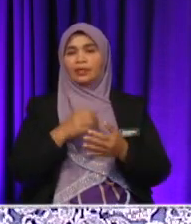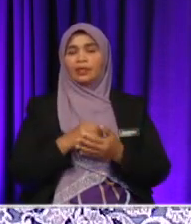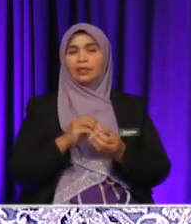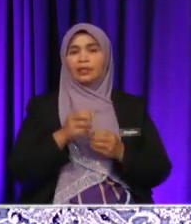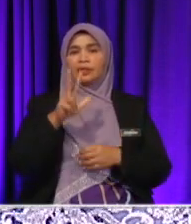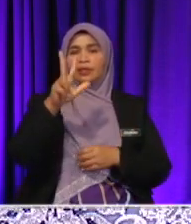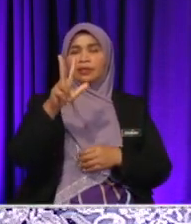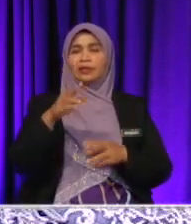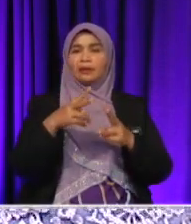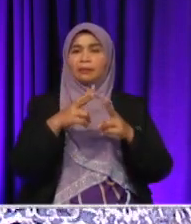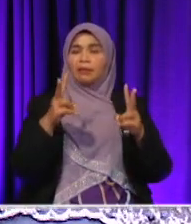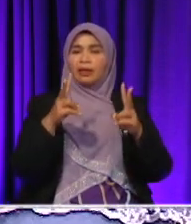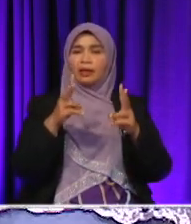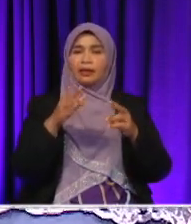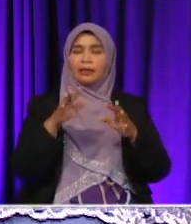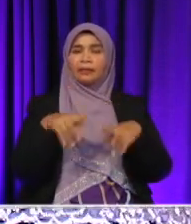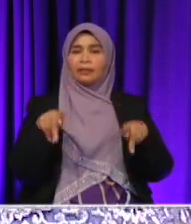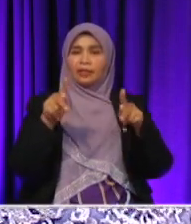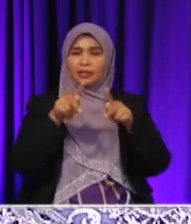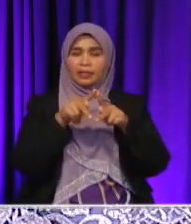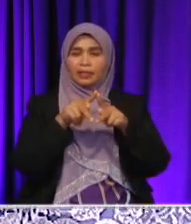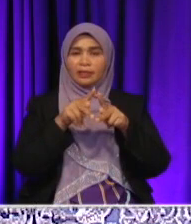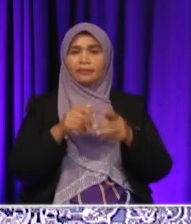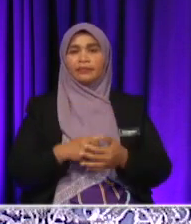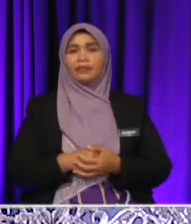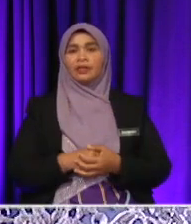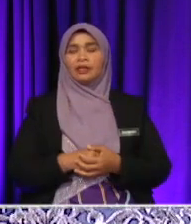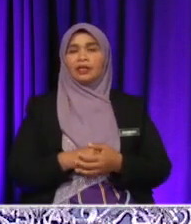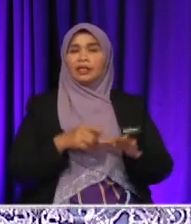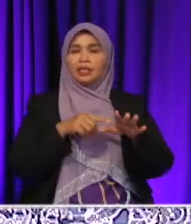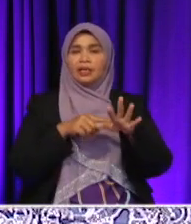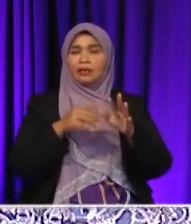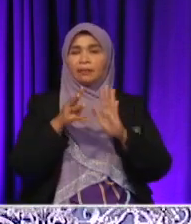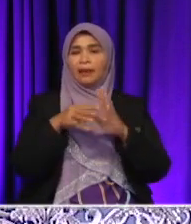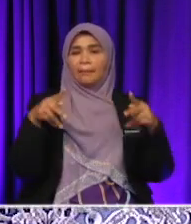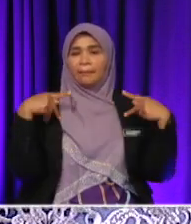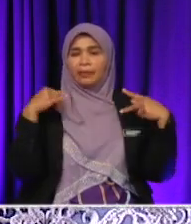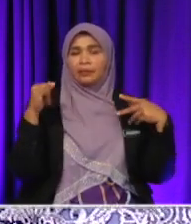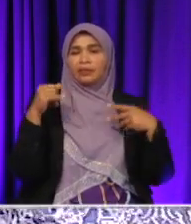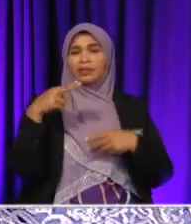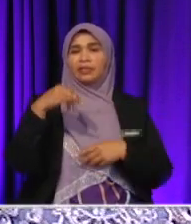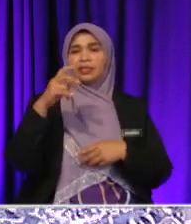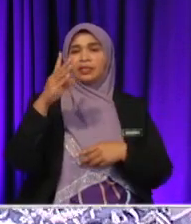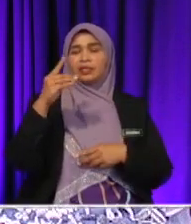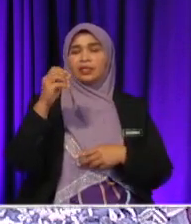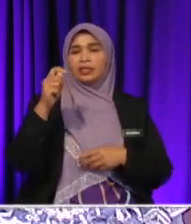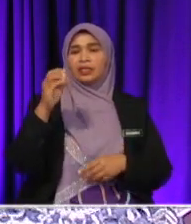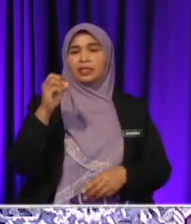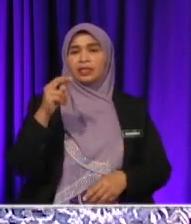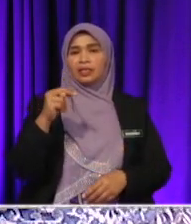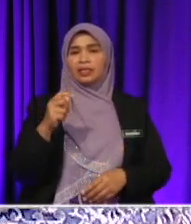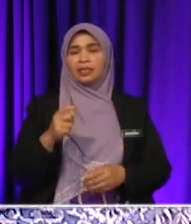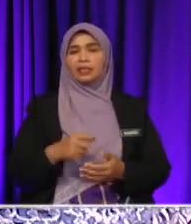yang paling penting oke Jangan terkejut melihat struktur Itu daun mempunyai hidater itu